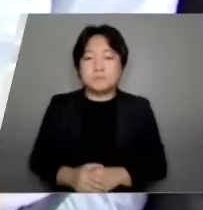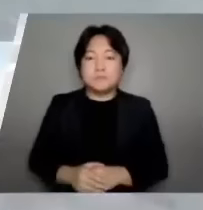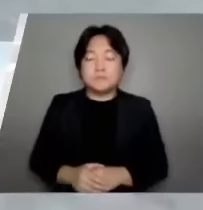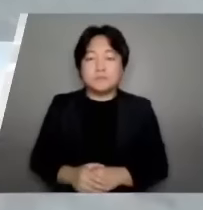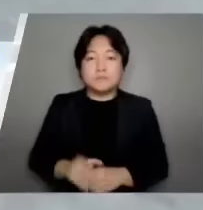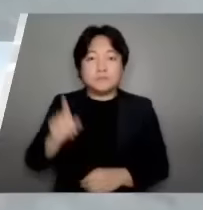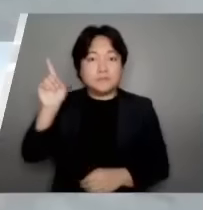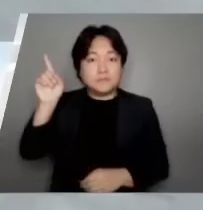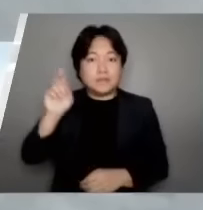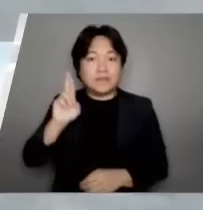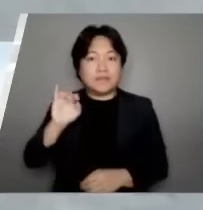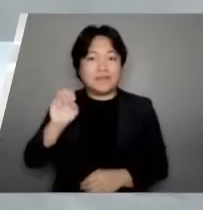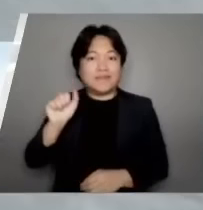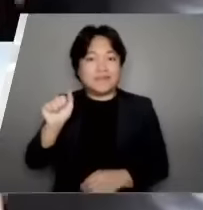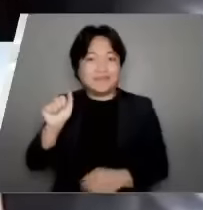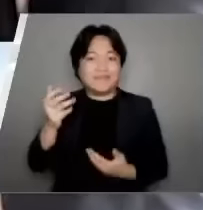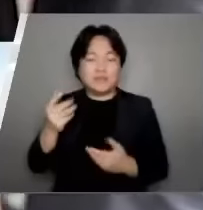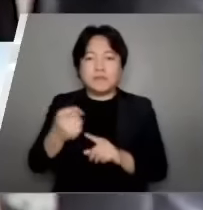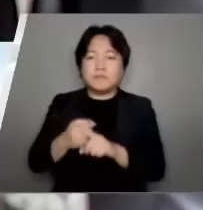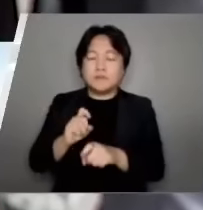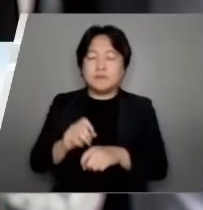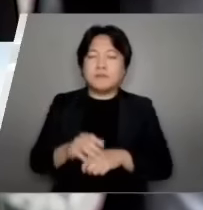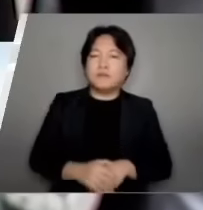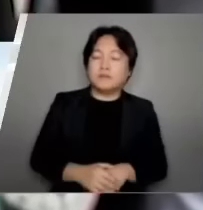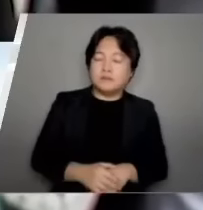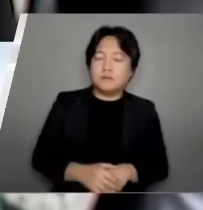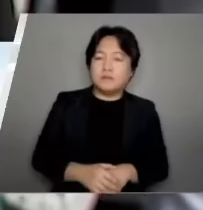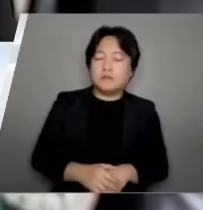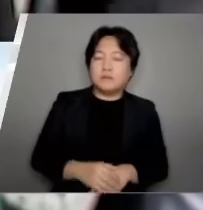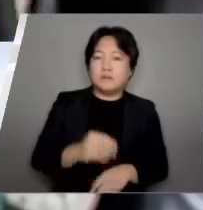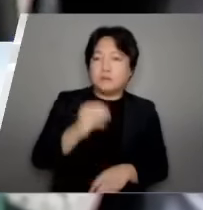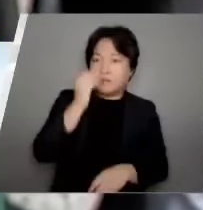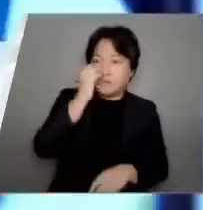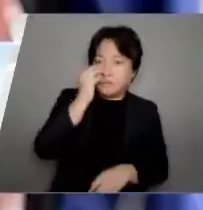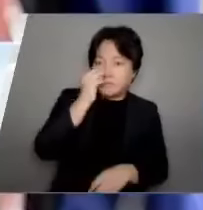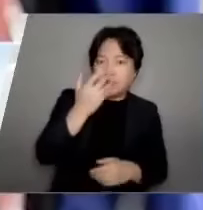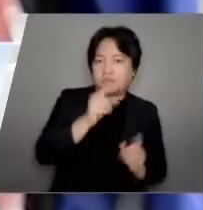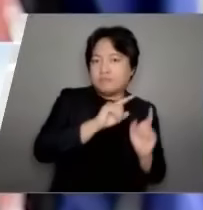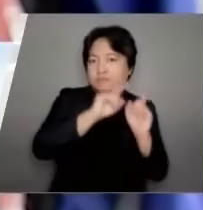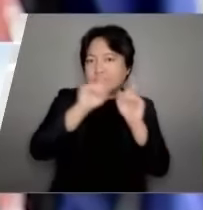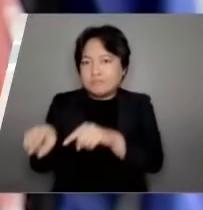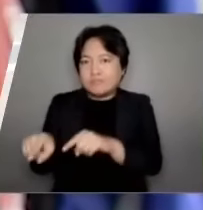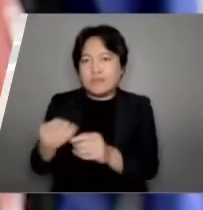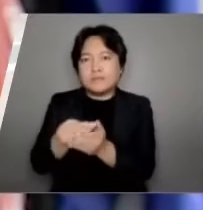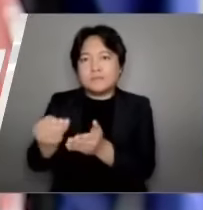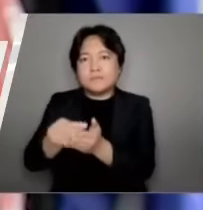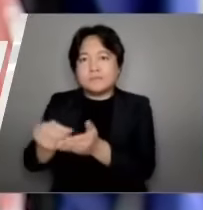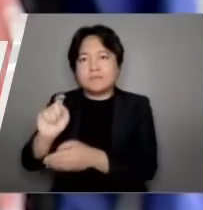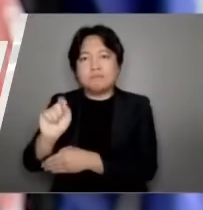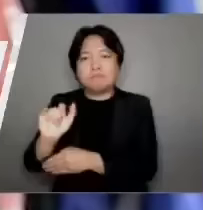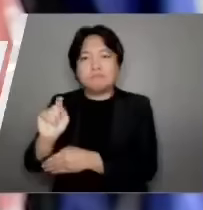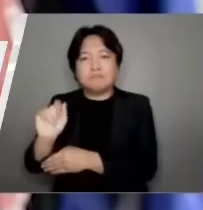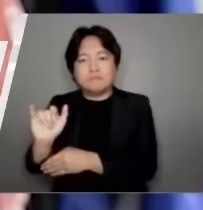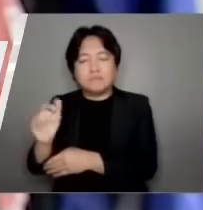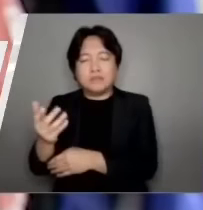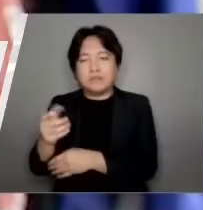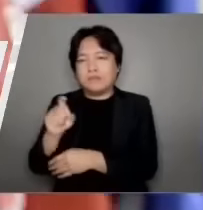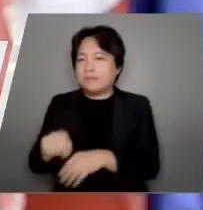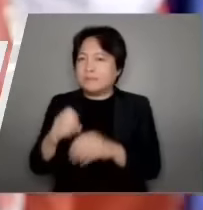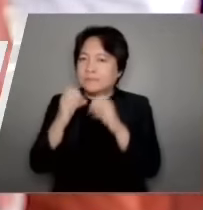Mindoro para mamili ng gamit pamasok ng mga pamangkin. Kailangan po talagang magtipid sa hirap po ng